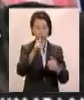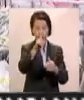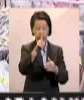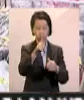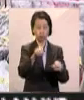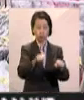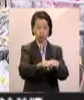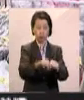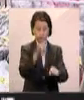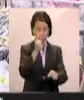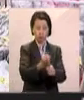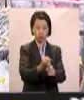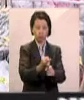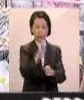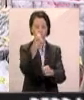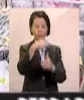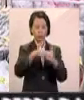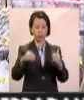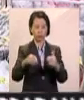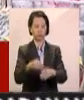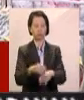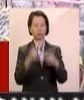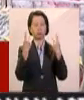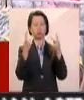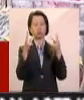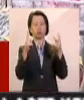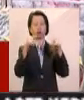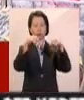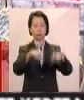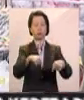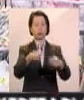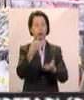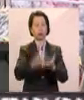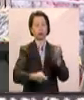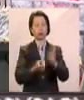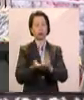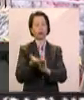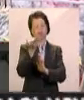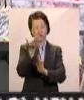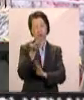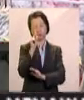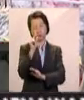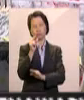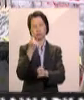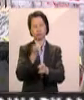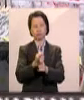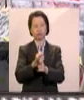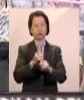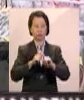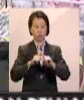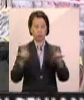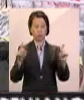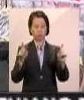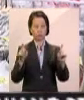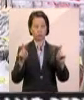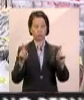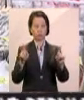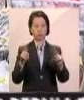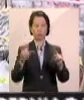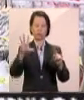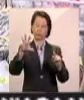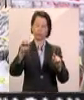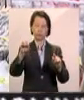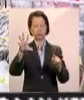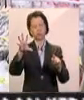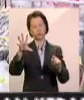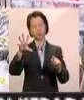sepasang. Kedai ni harga dia boleh lah, naik juga, tapi dia ada package-package yang tertentu